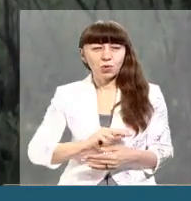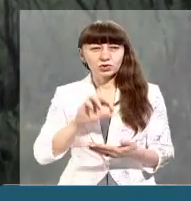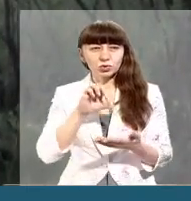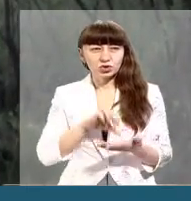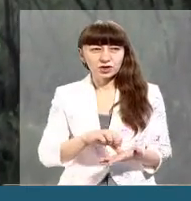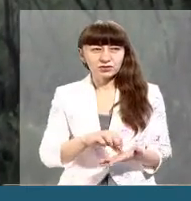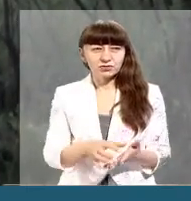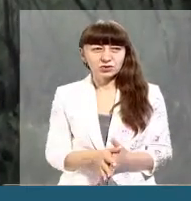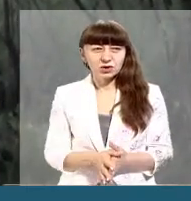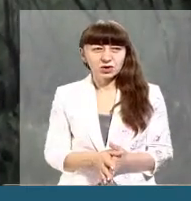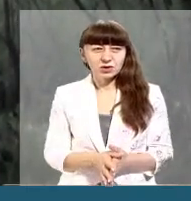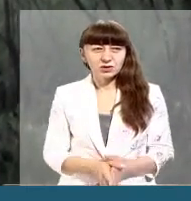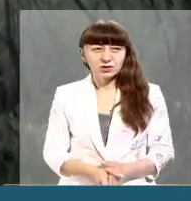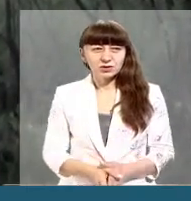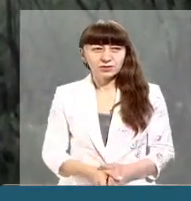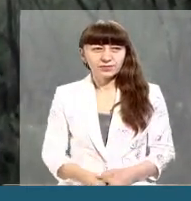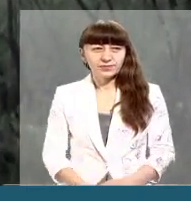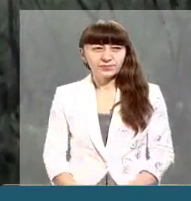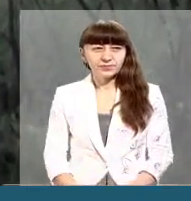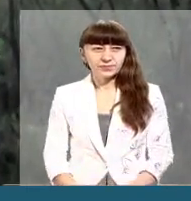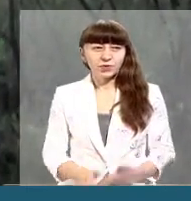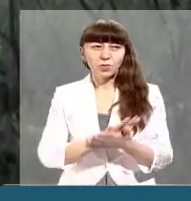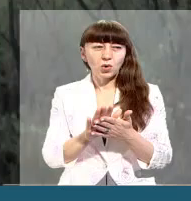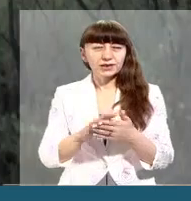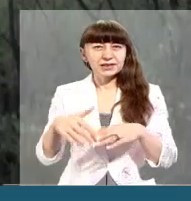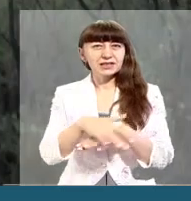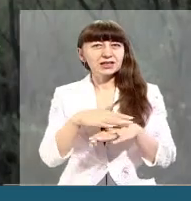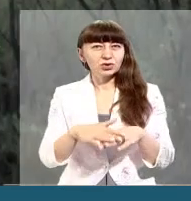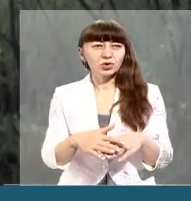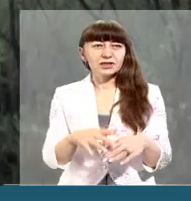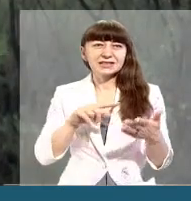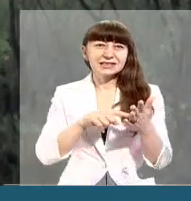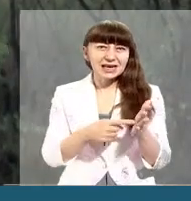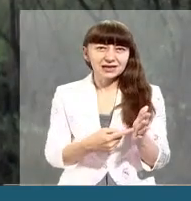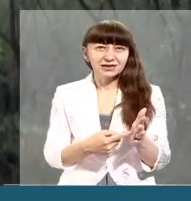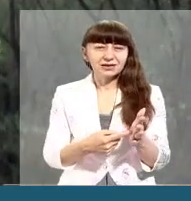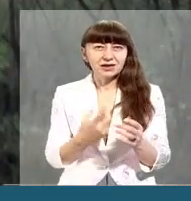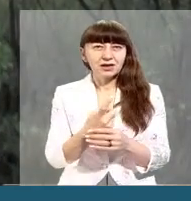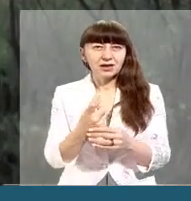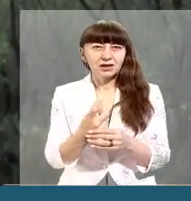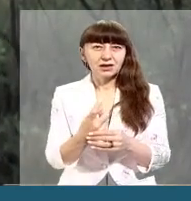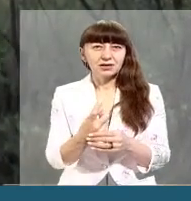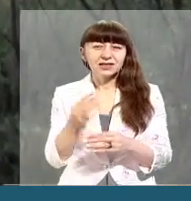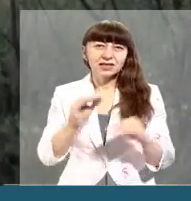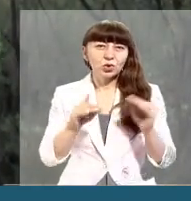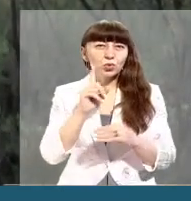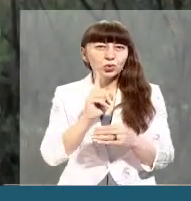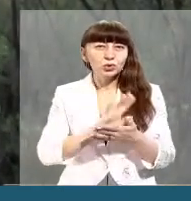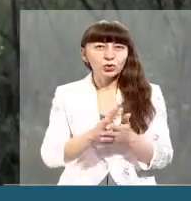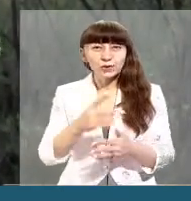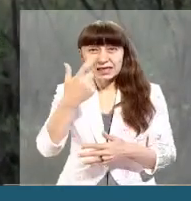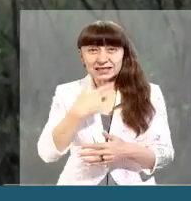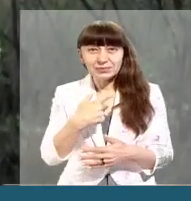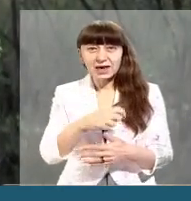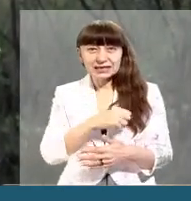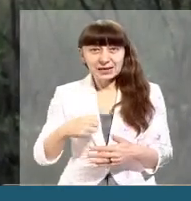принимают без исключения активное участие в уборке территории. Ну, наша цель – это создать комфортные условия для нас,